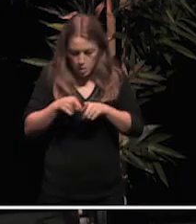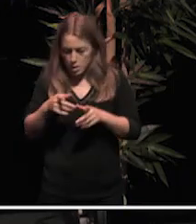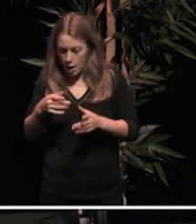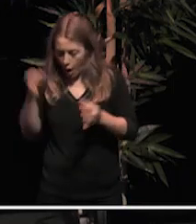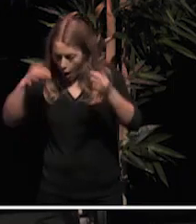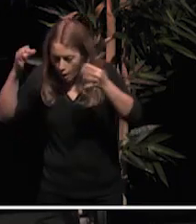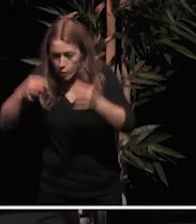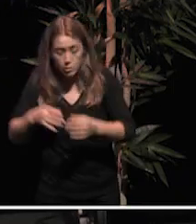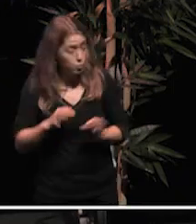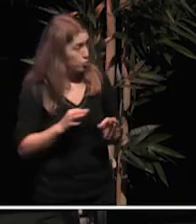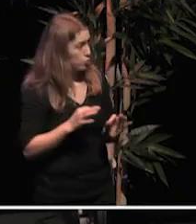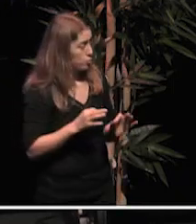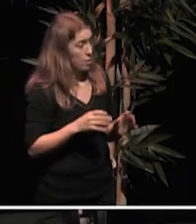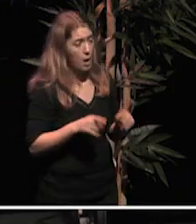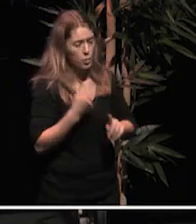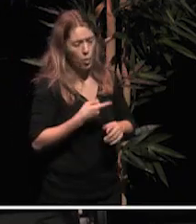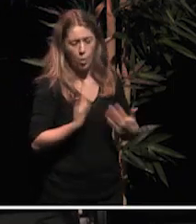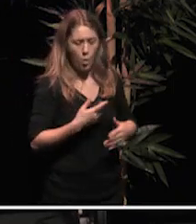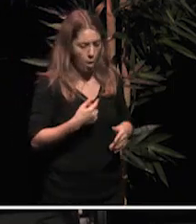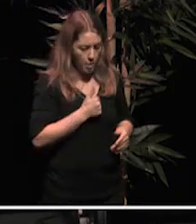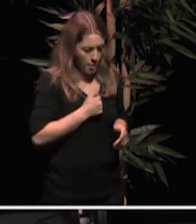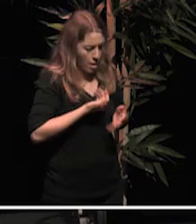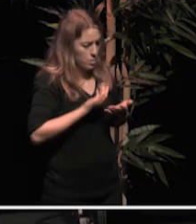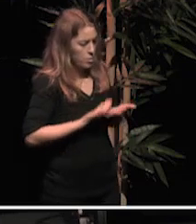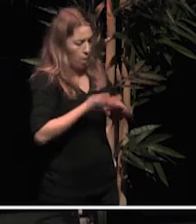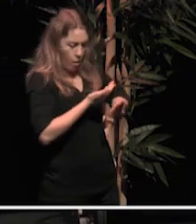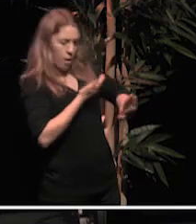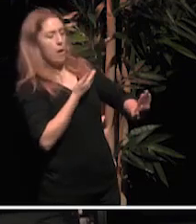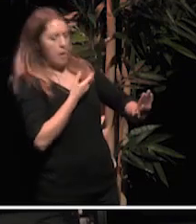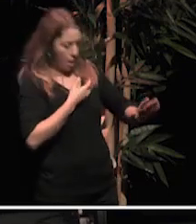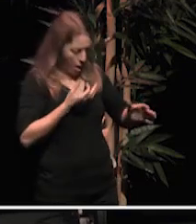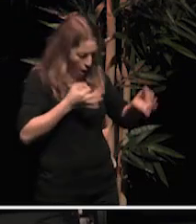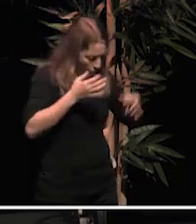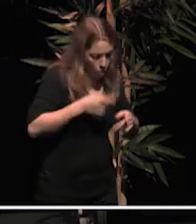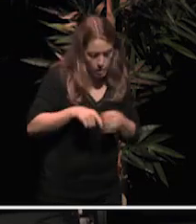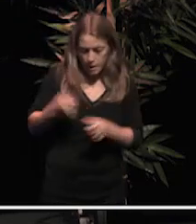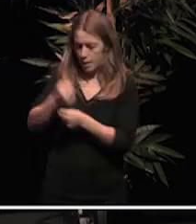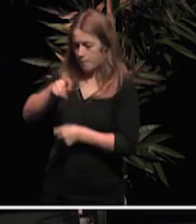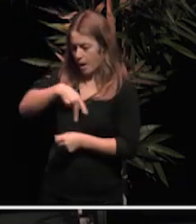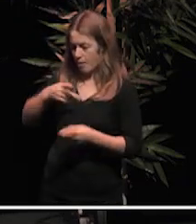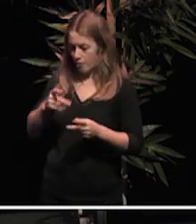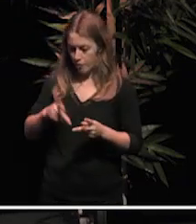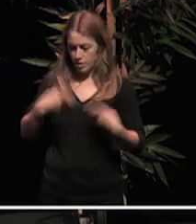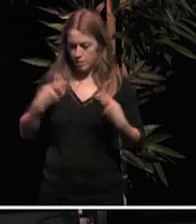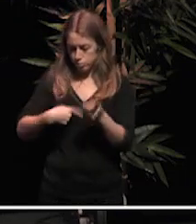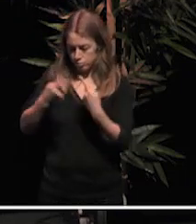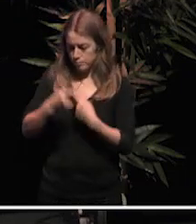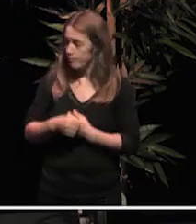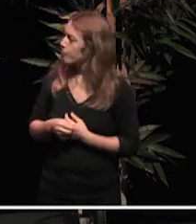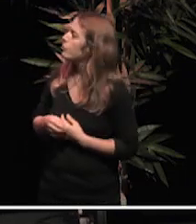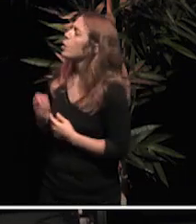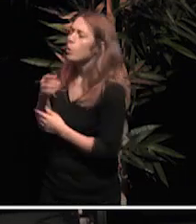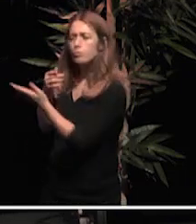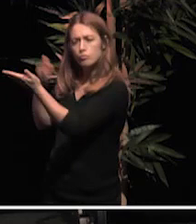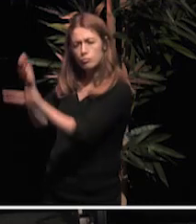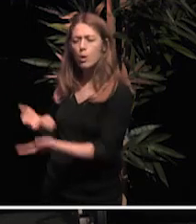témoignage. Être résilient et créateur de sa propre vie. Alors vous, vous êtes... on l'a dit, biologiste,